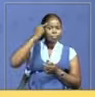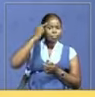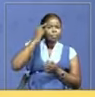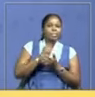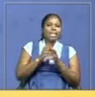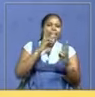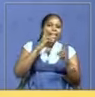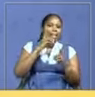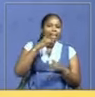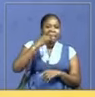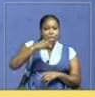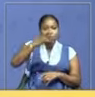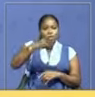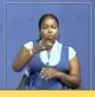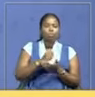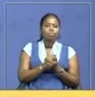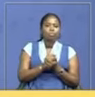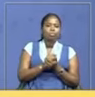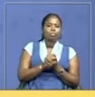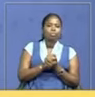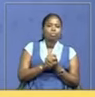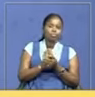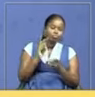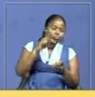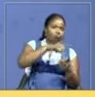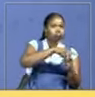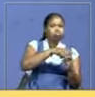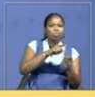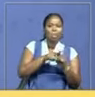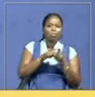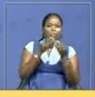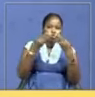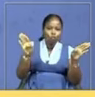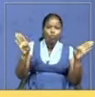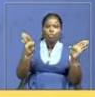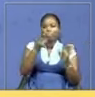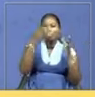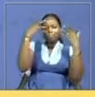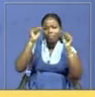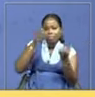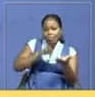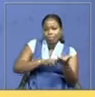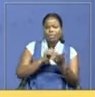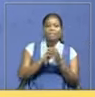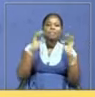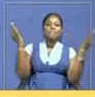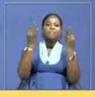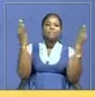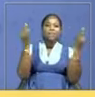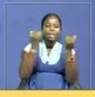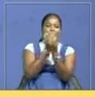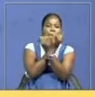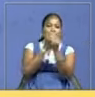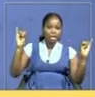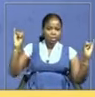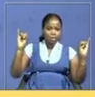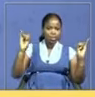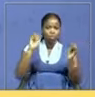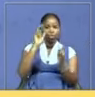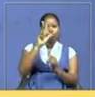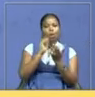discours d'investiture de mon message à la nation à l'occasion de la fête de l'indépendance